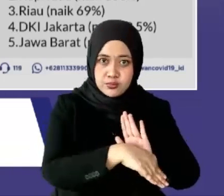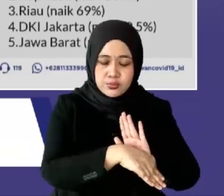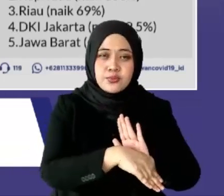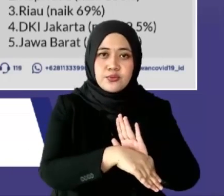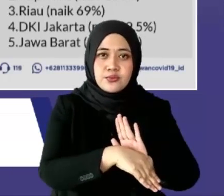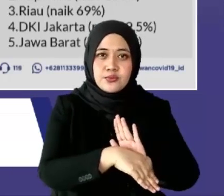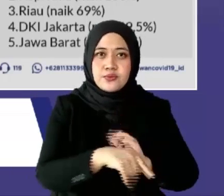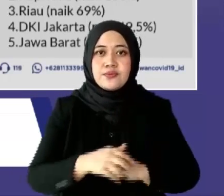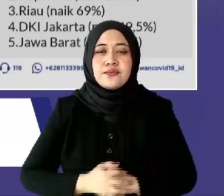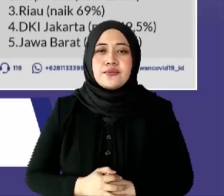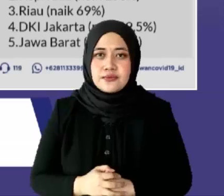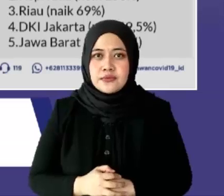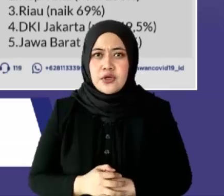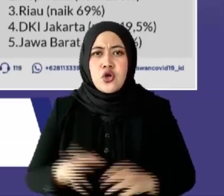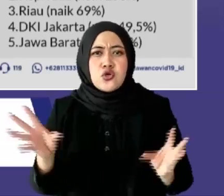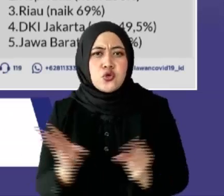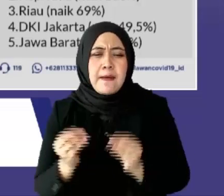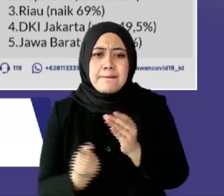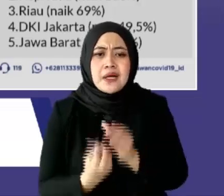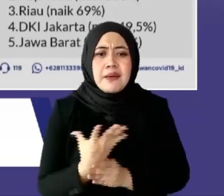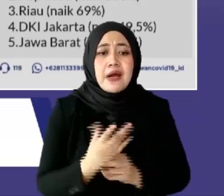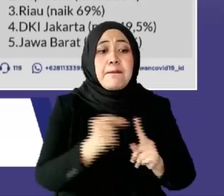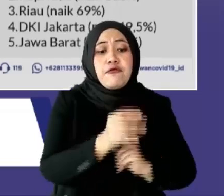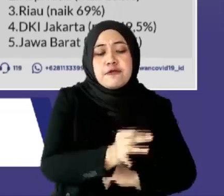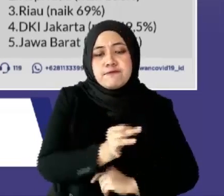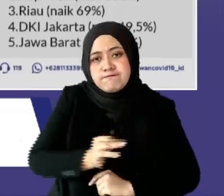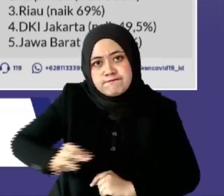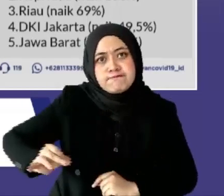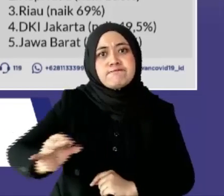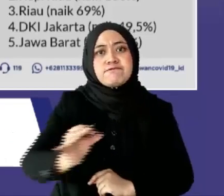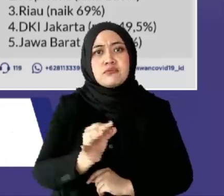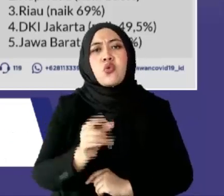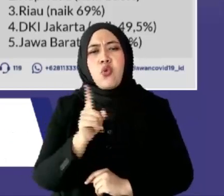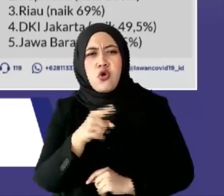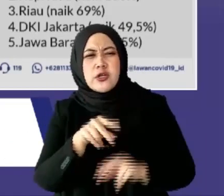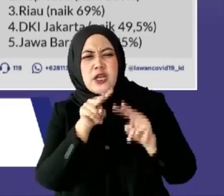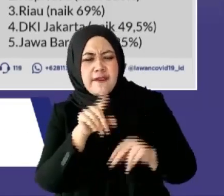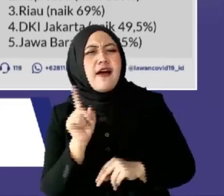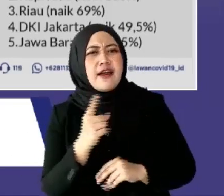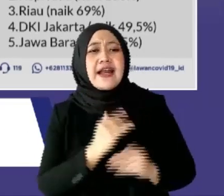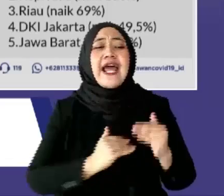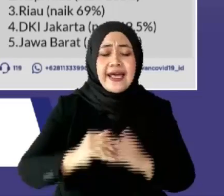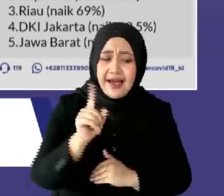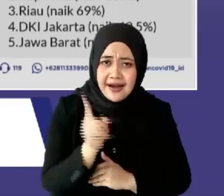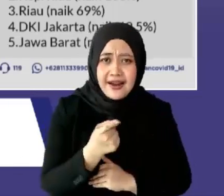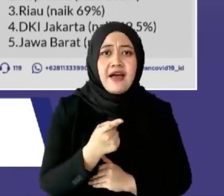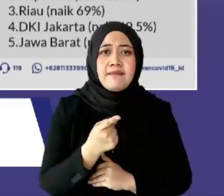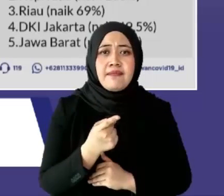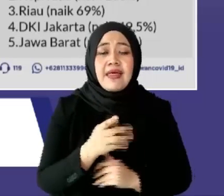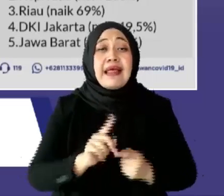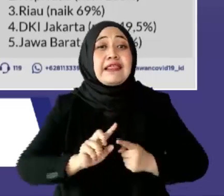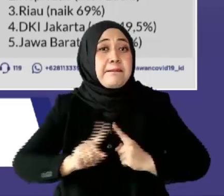Idul Fitri. Dari perkembangan tingkat provinsi juga terlihat meskipun tetap mengalami kenaikan yang